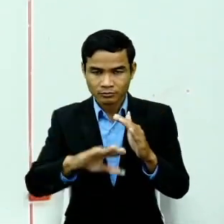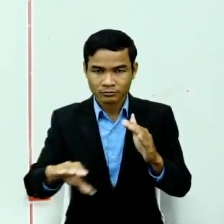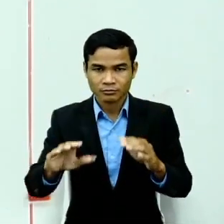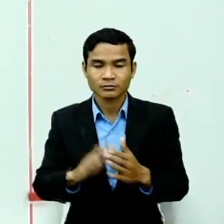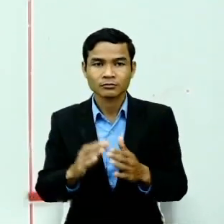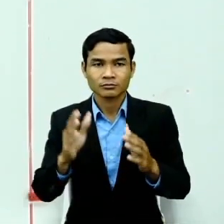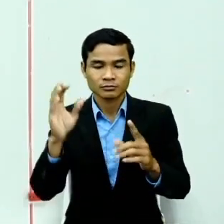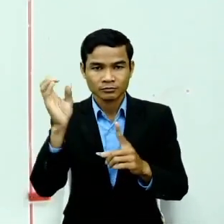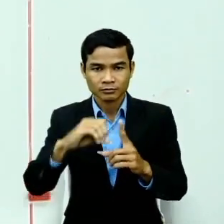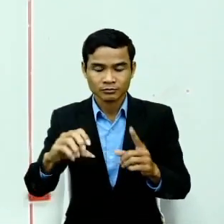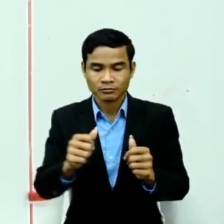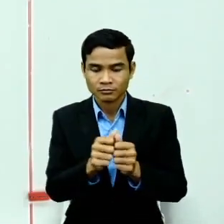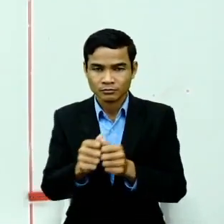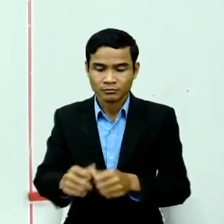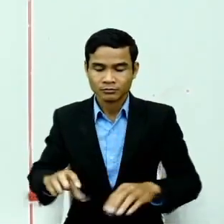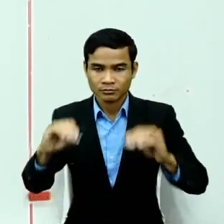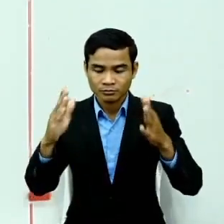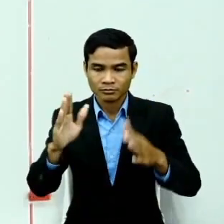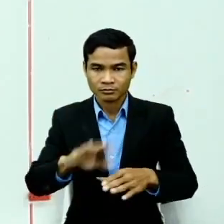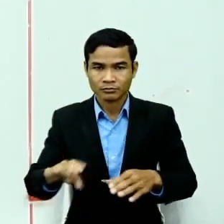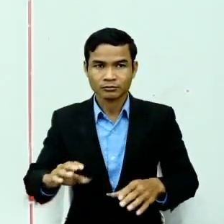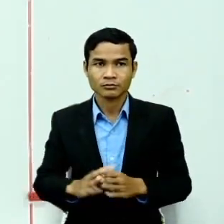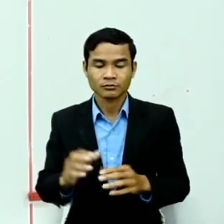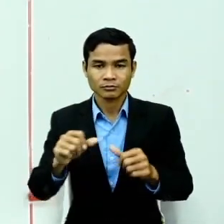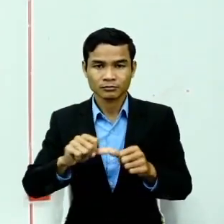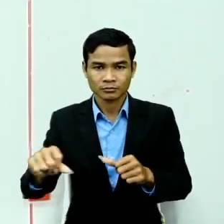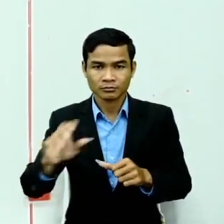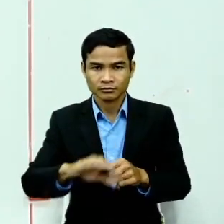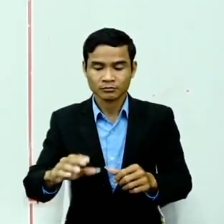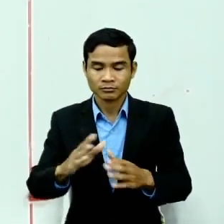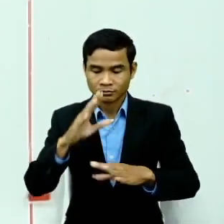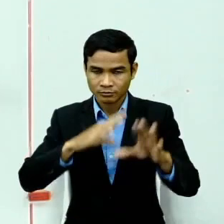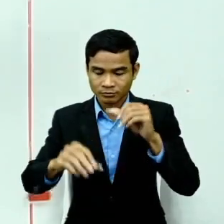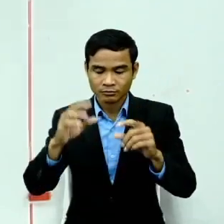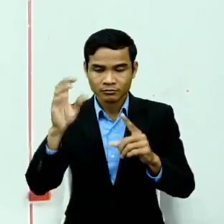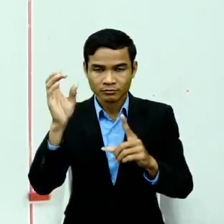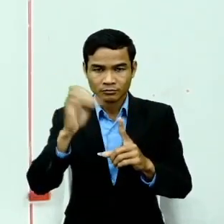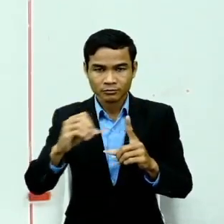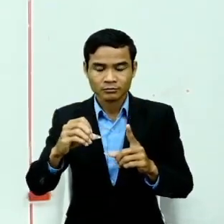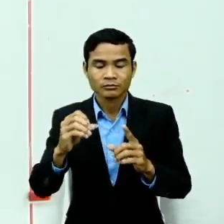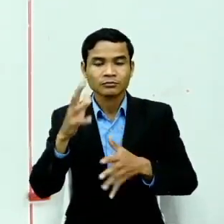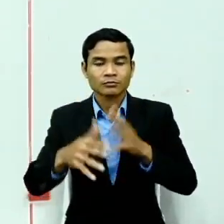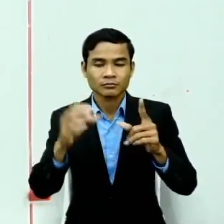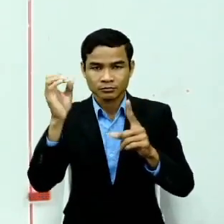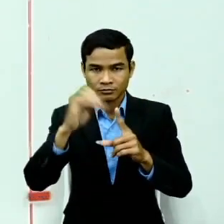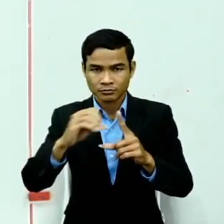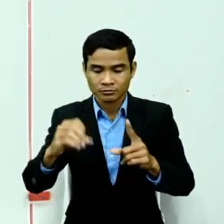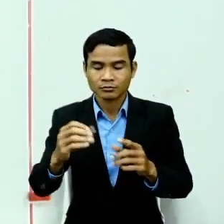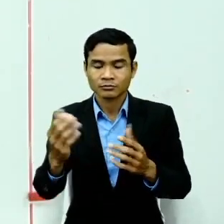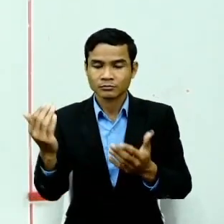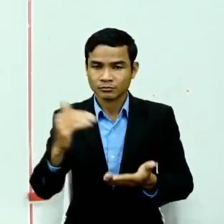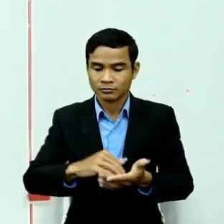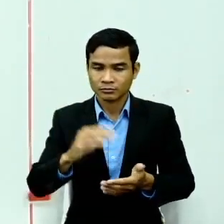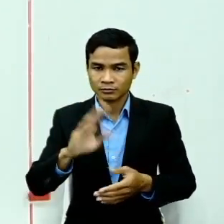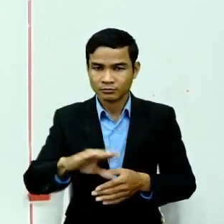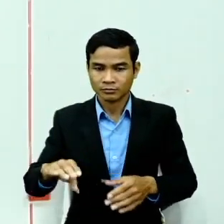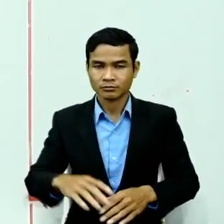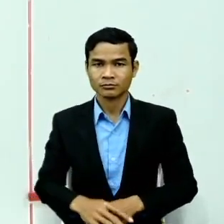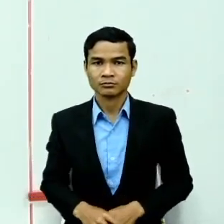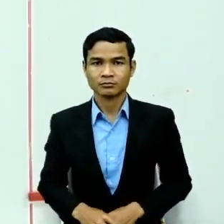chà tay là bác cho môi nè cổ chà chịu bắn to dân nâng riêng ăn là bác mặt đón nè con chà